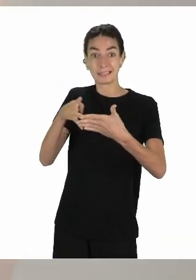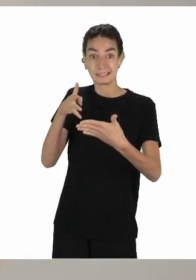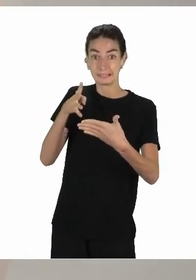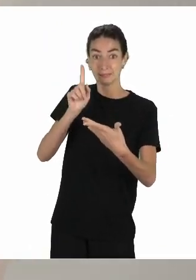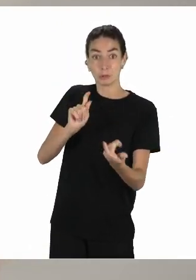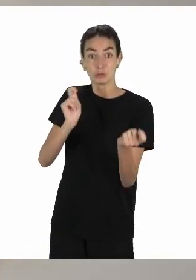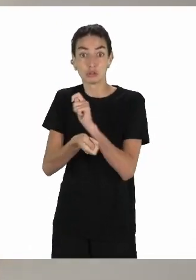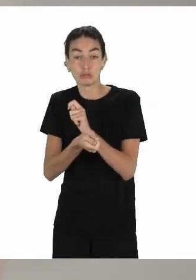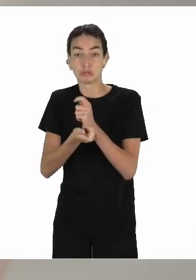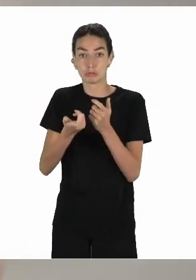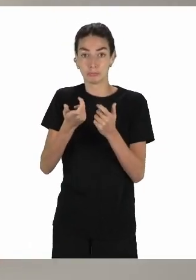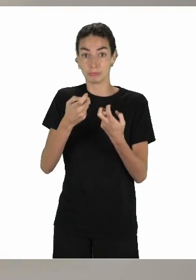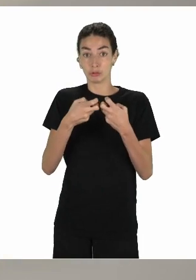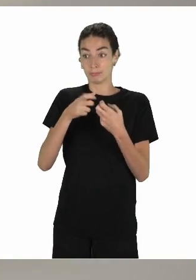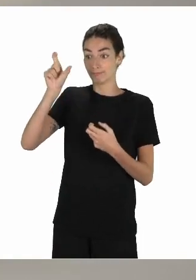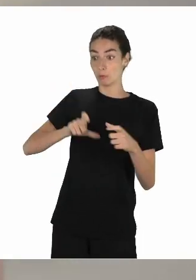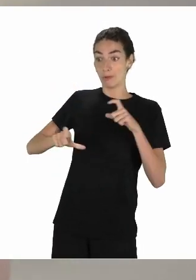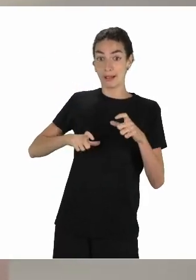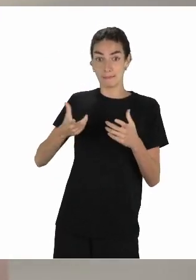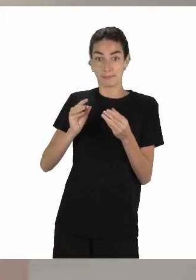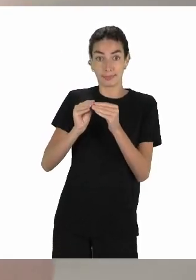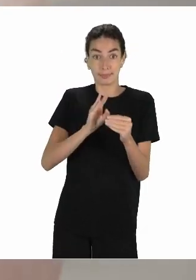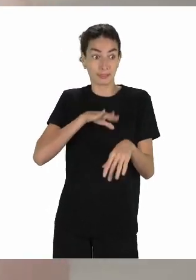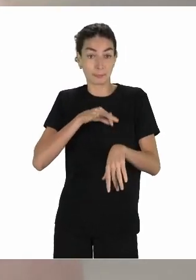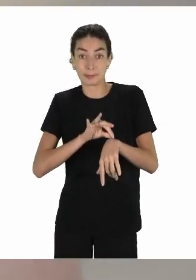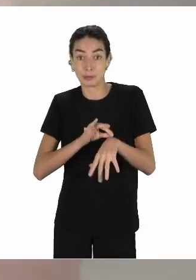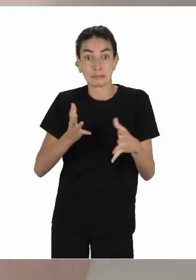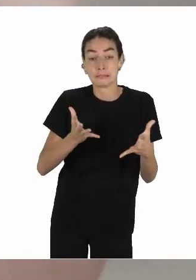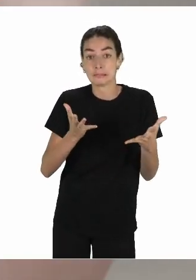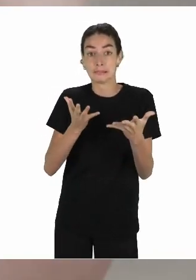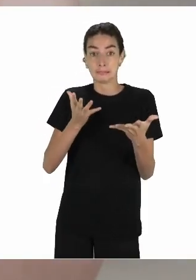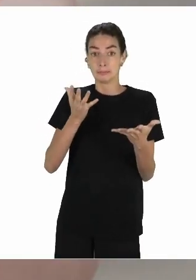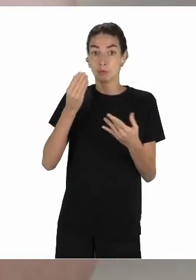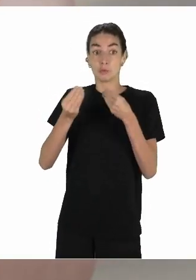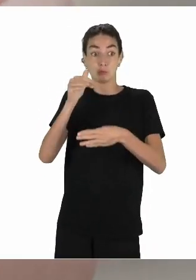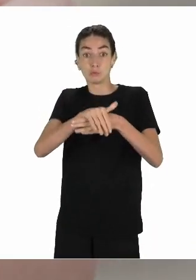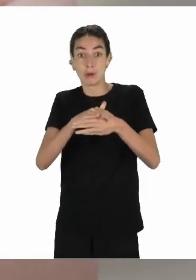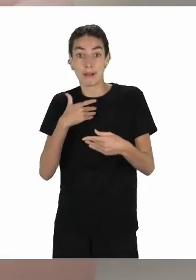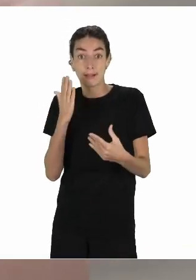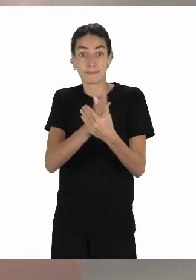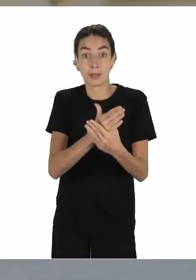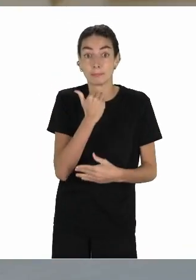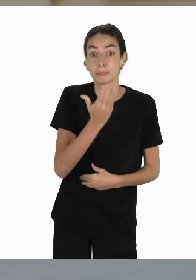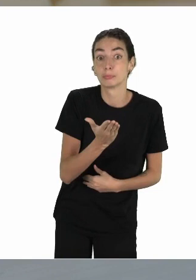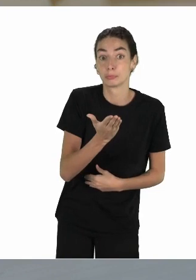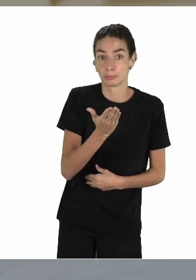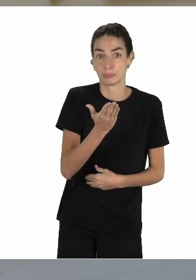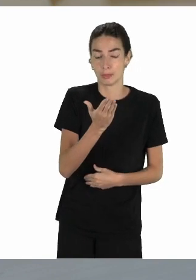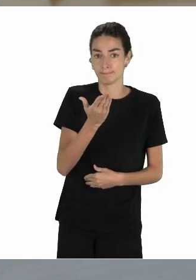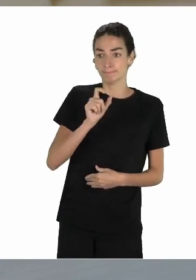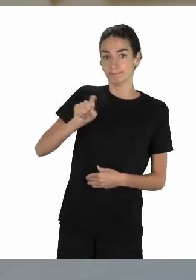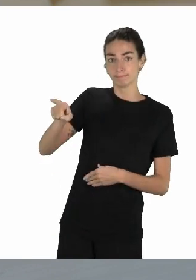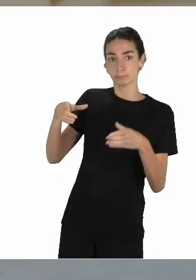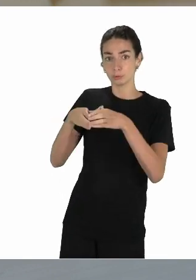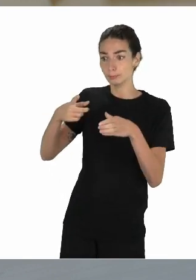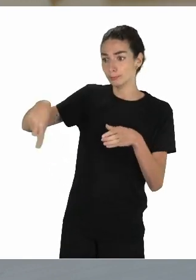a un changement de planning à faire. Si on a une collègue qui a un souci de dernière minute ou qui ne peut pas intervenir chez